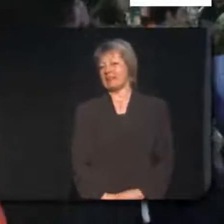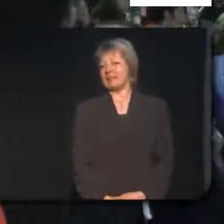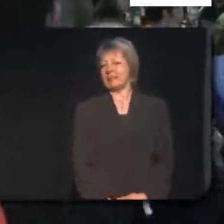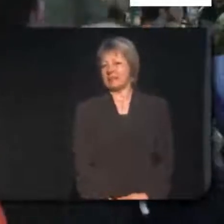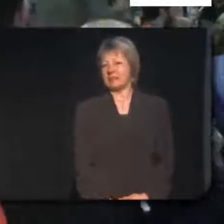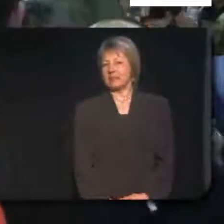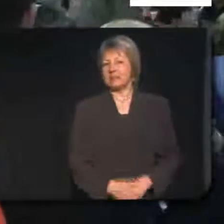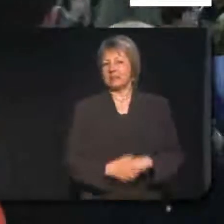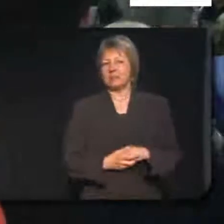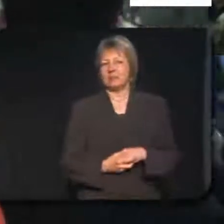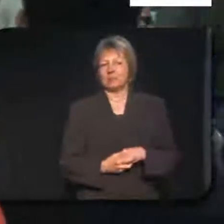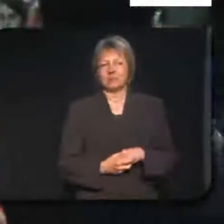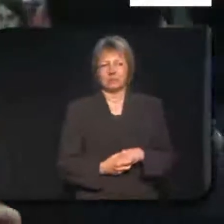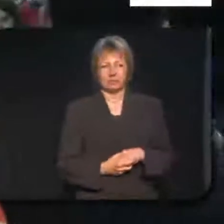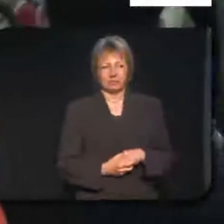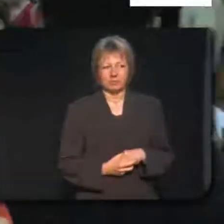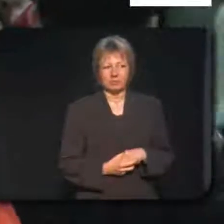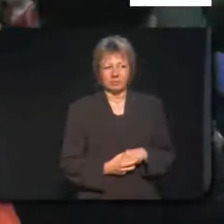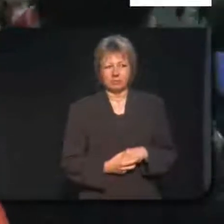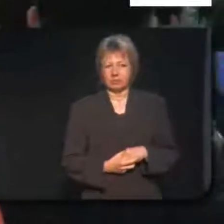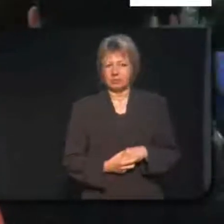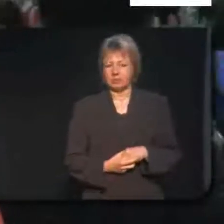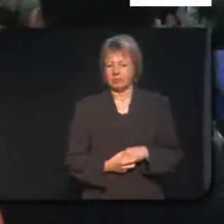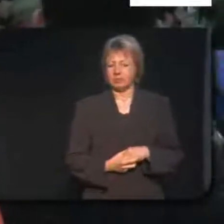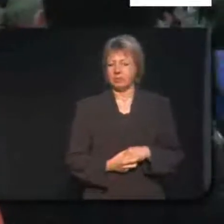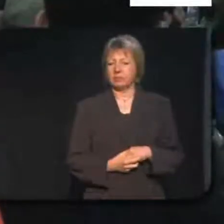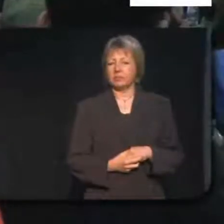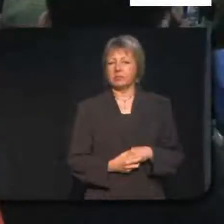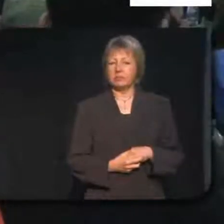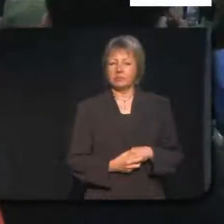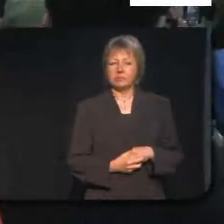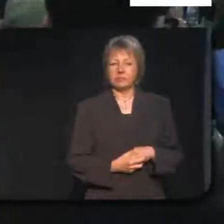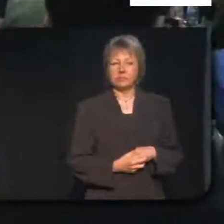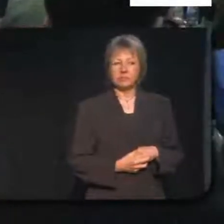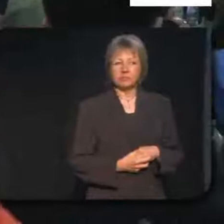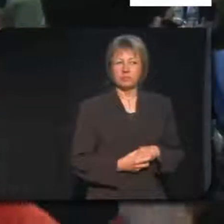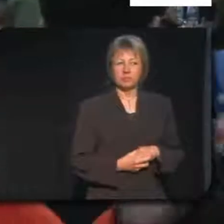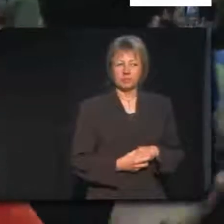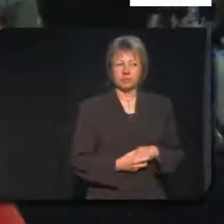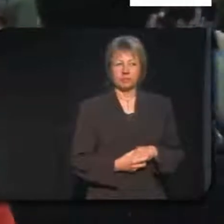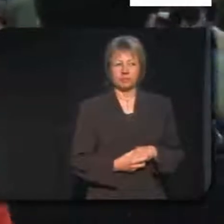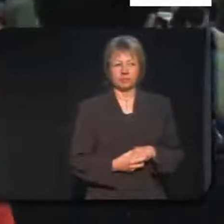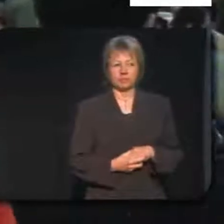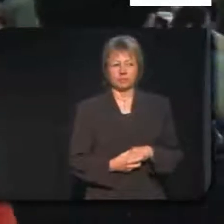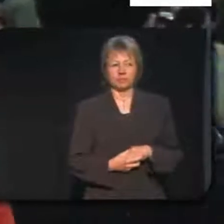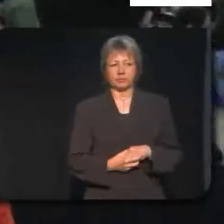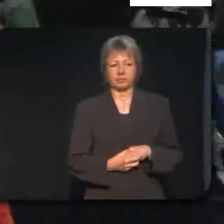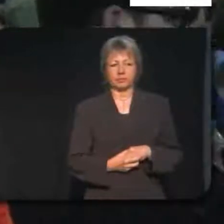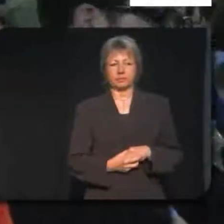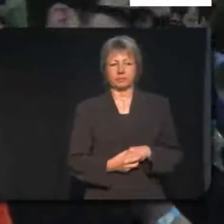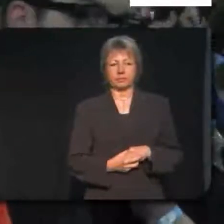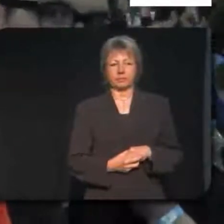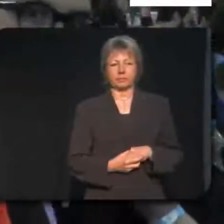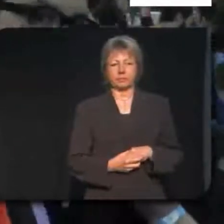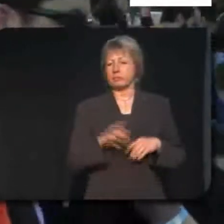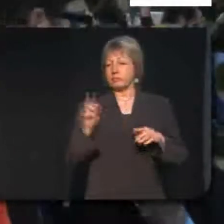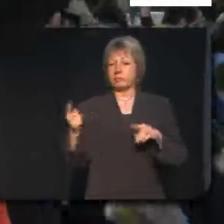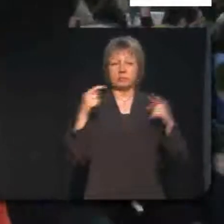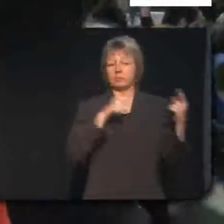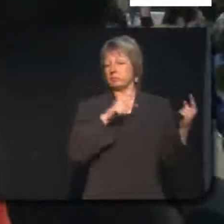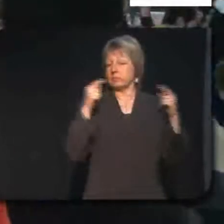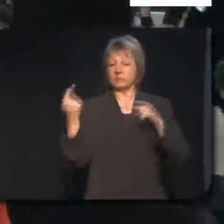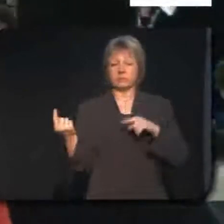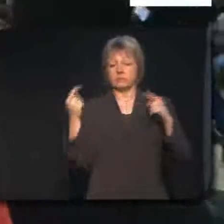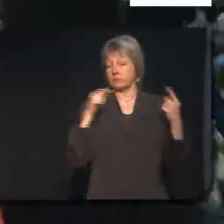ihr wollt die beiden auch erfolgreichsten aus jedem Block gegeneinander noch mal abstimmen in dann ist es keine Beruf Leute